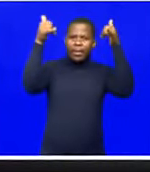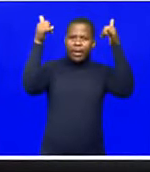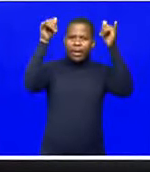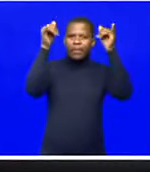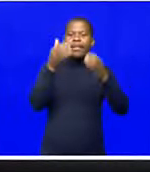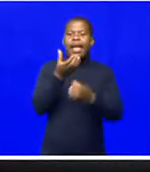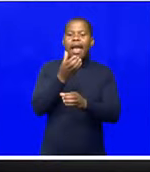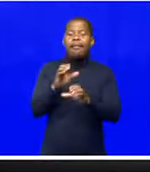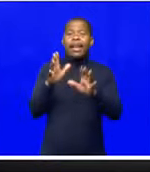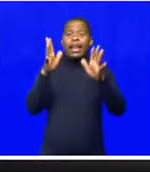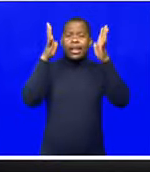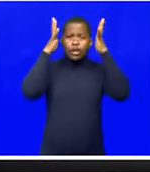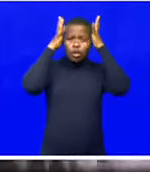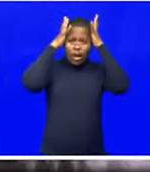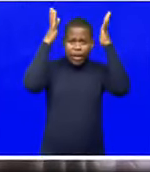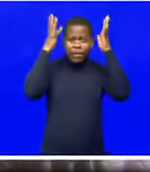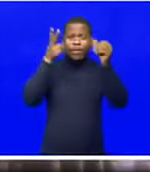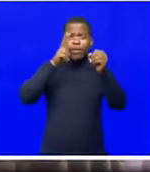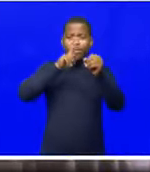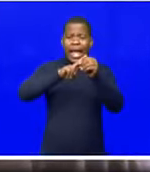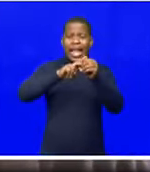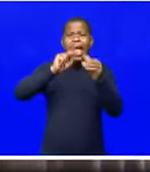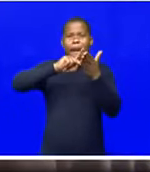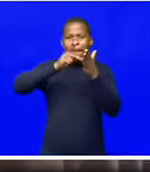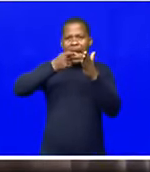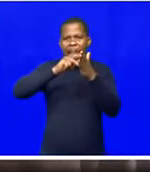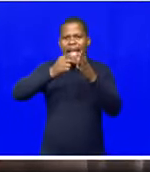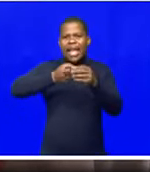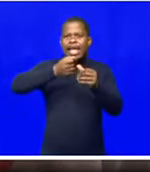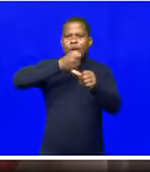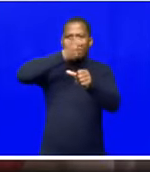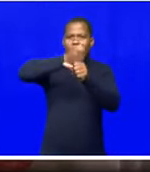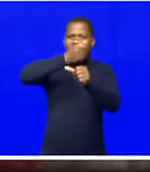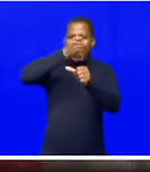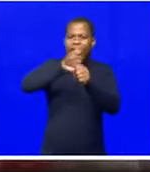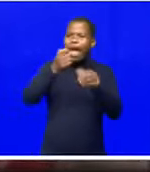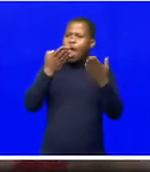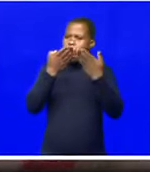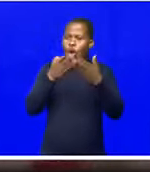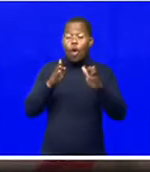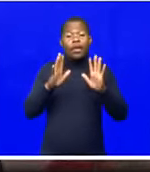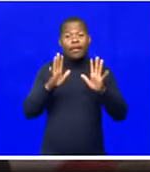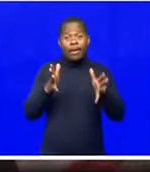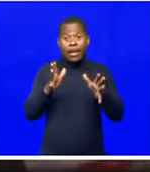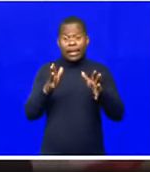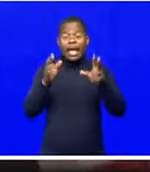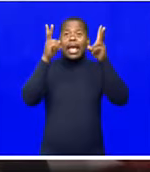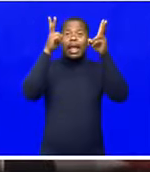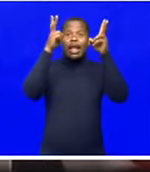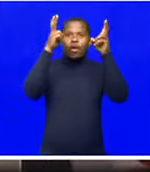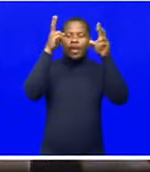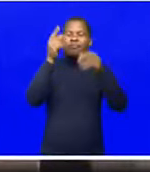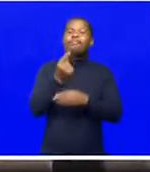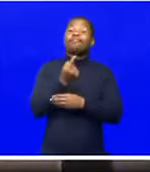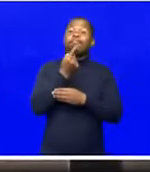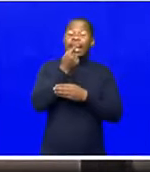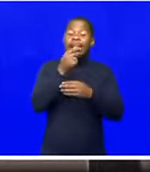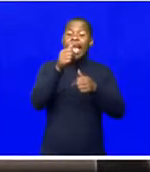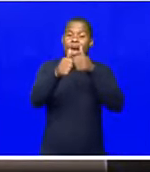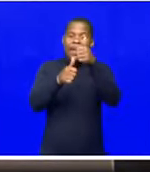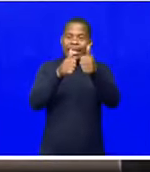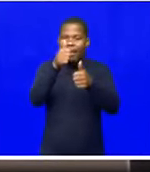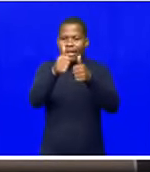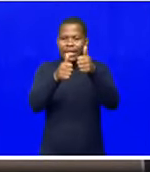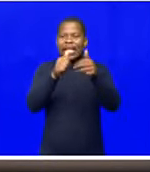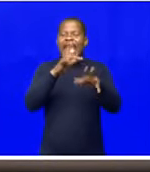lebantu abanesifo sashukela sithi kufinyelele tinhlelweni tekunakekelwa ekwelashwa kwesifo sashukela. Indvuna